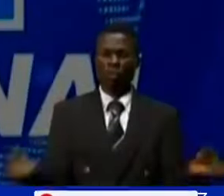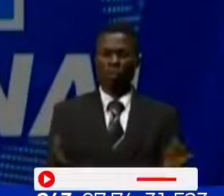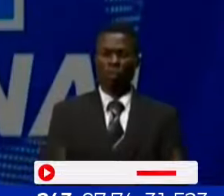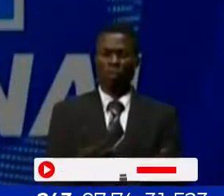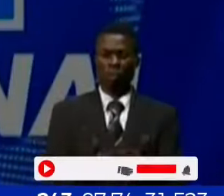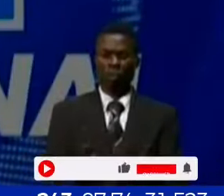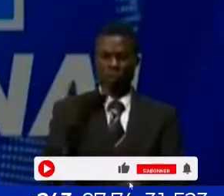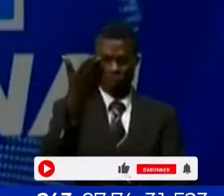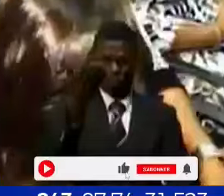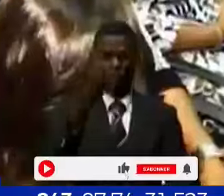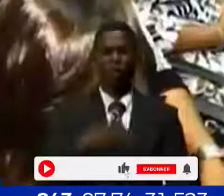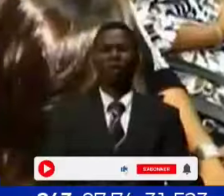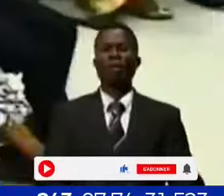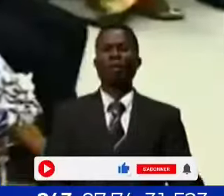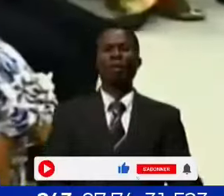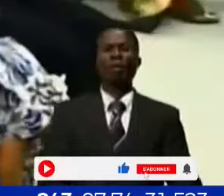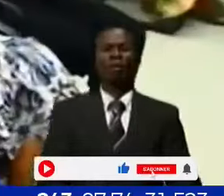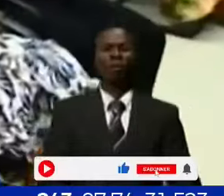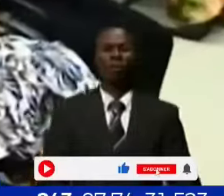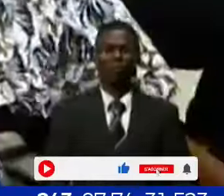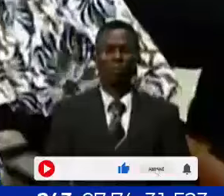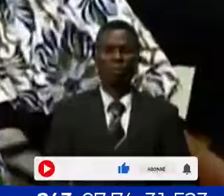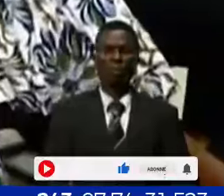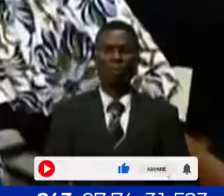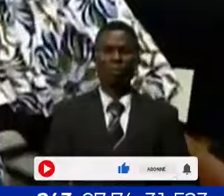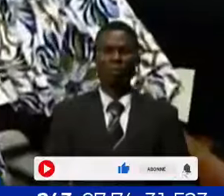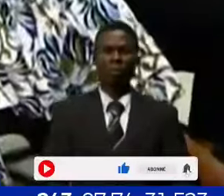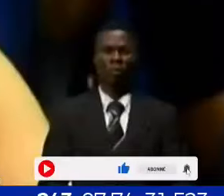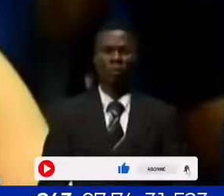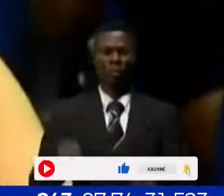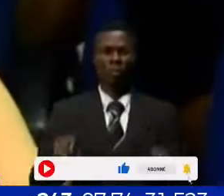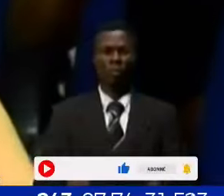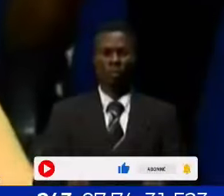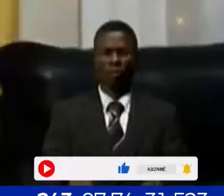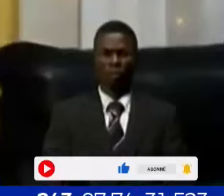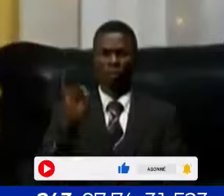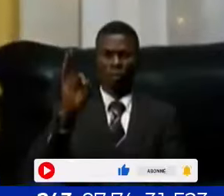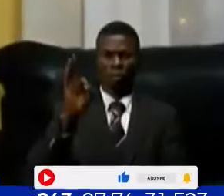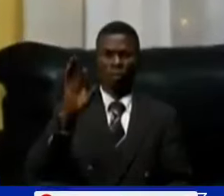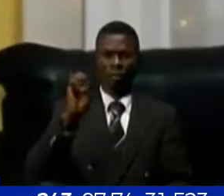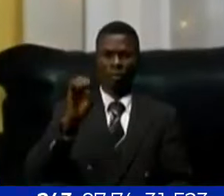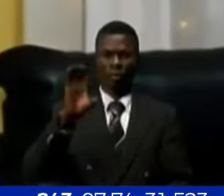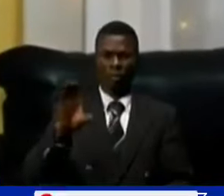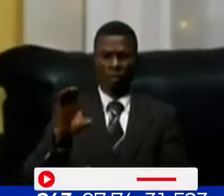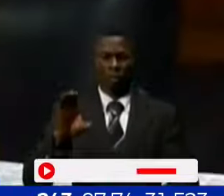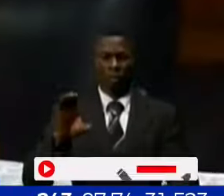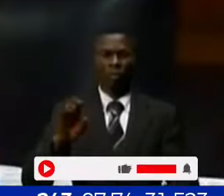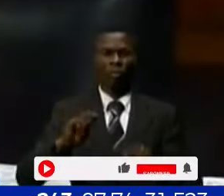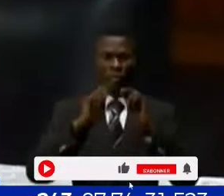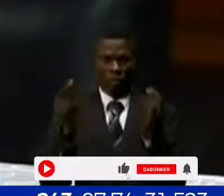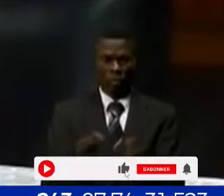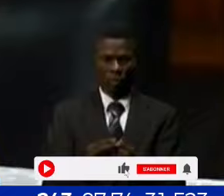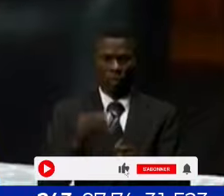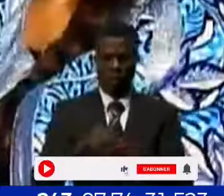et du recevoir. Regardez. La Fédération des entreprises du Congo, FEC, cette véritable plateforme entrepreneuriale à travers